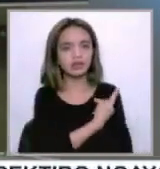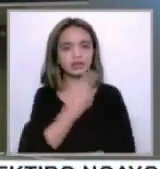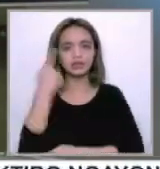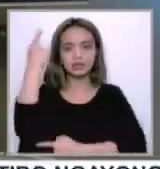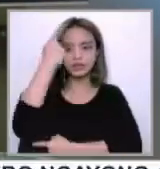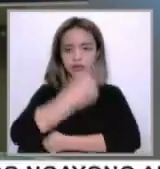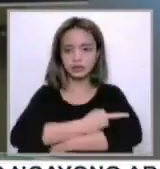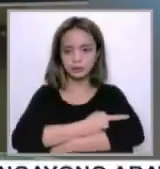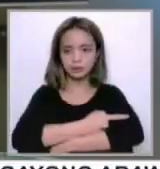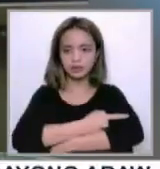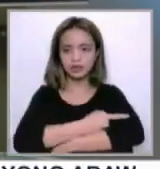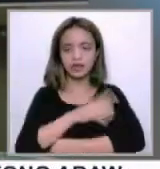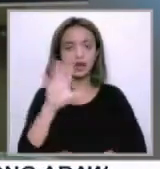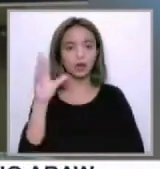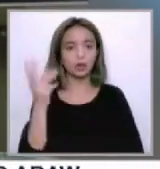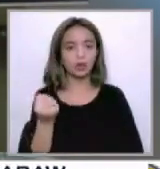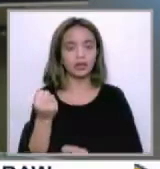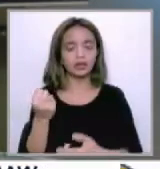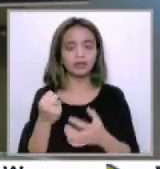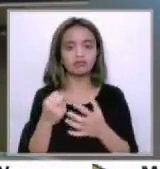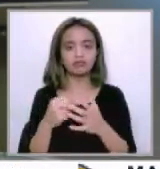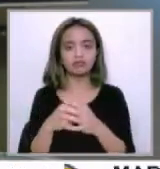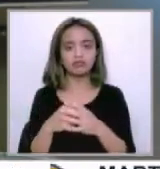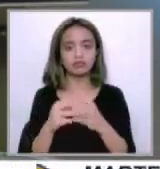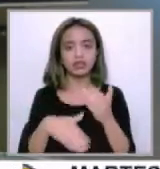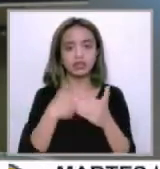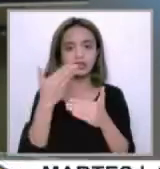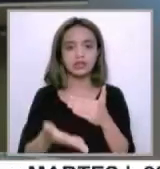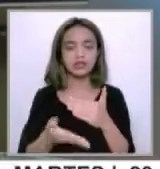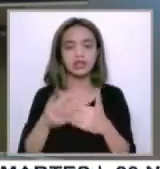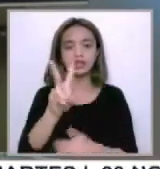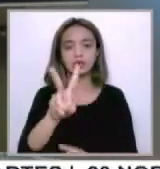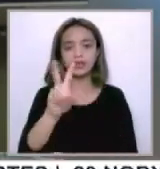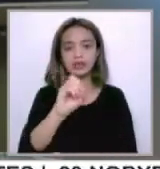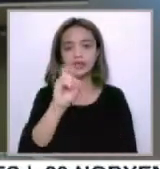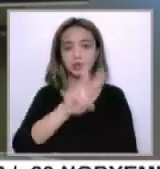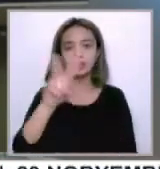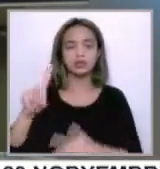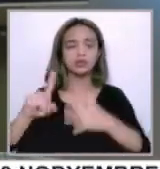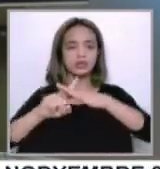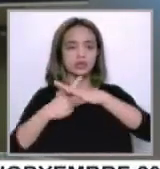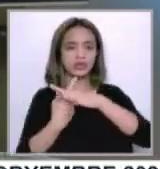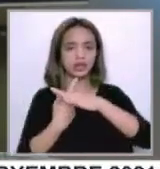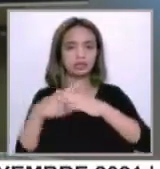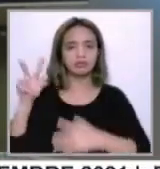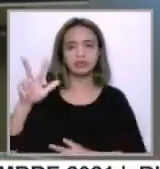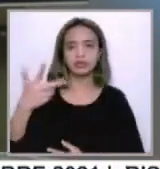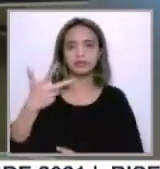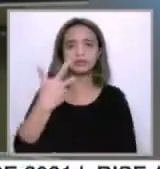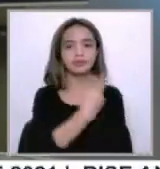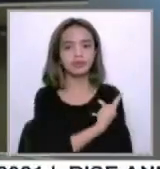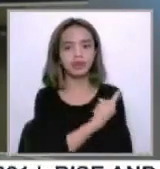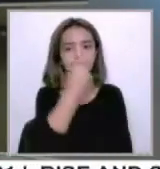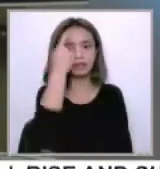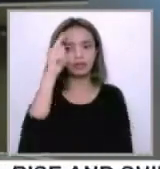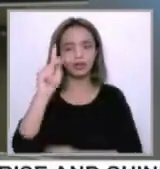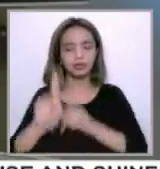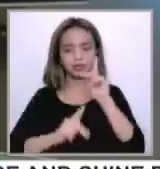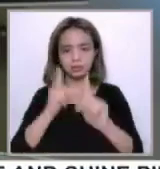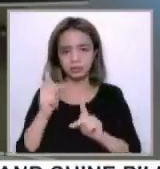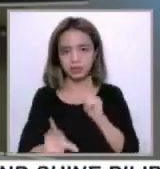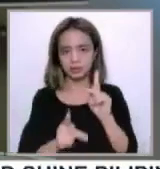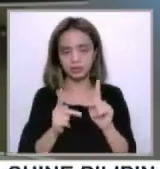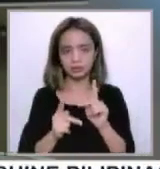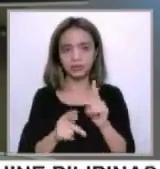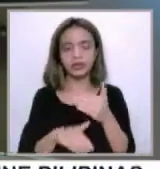namang simulan sa 2022 ang pagtuturok ng booster shots sa general population. Samantala, sa harap na rin